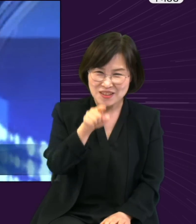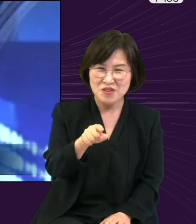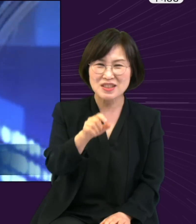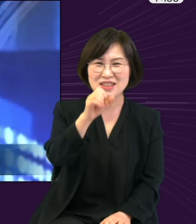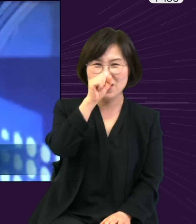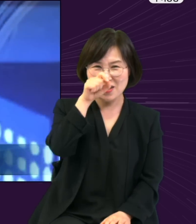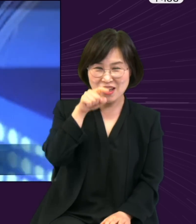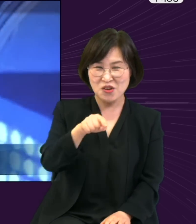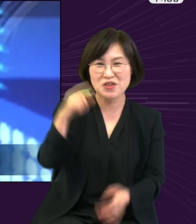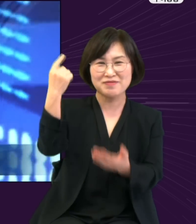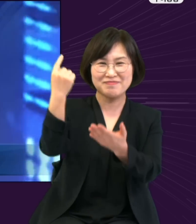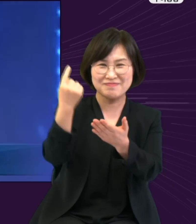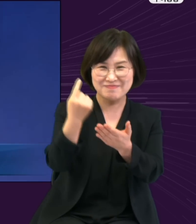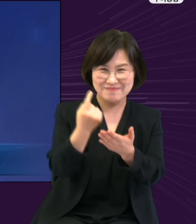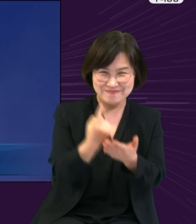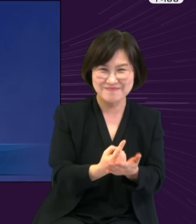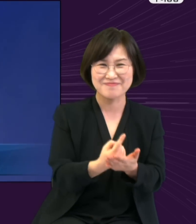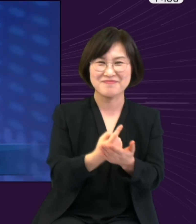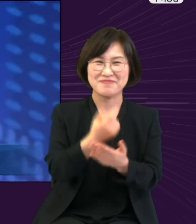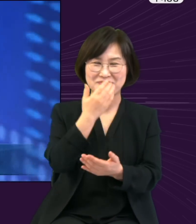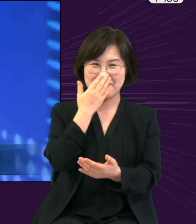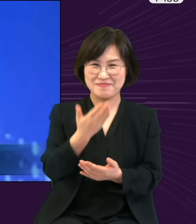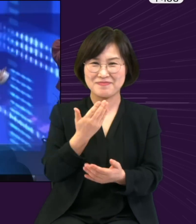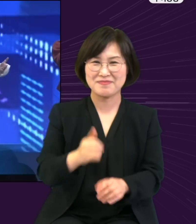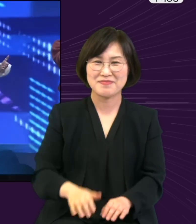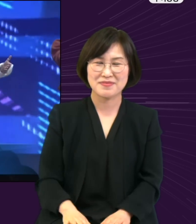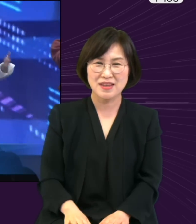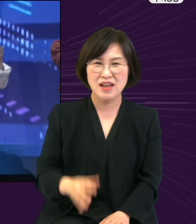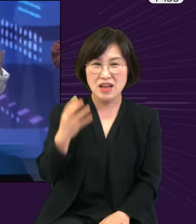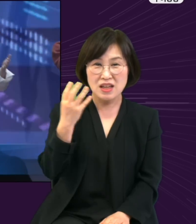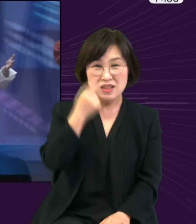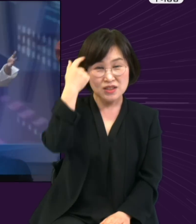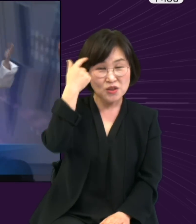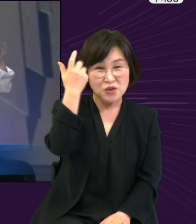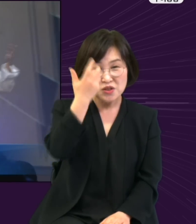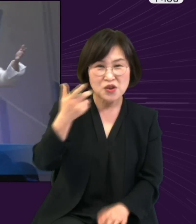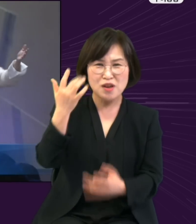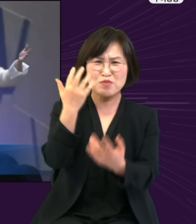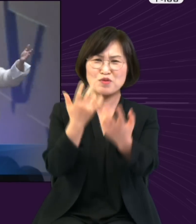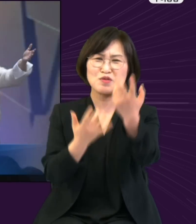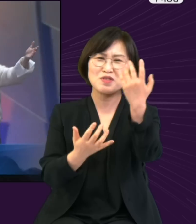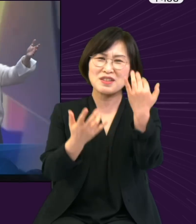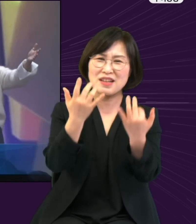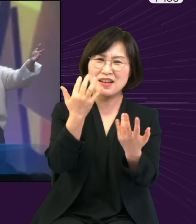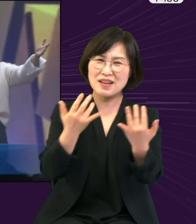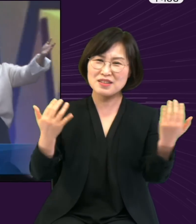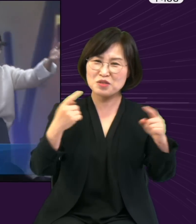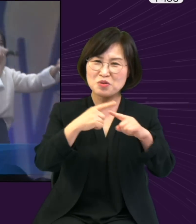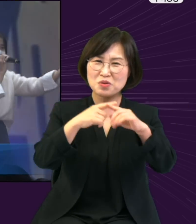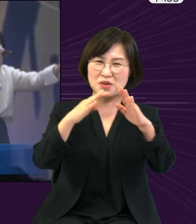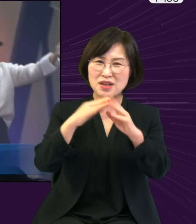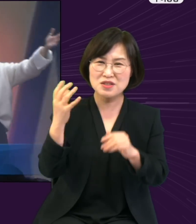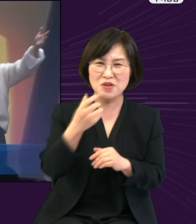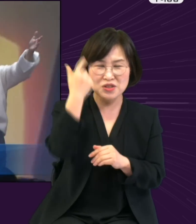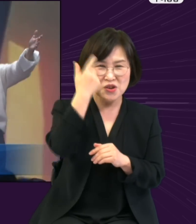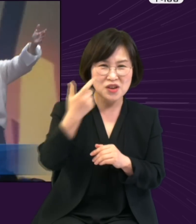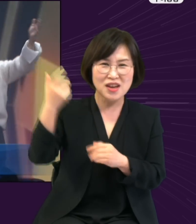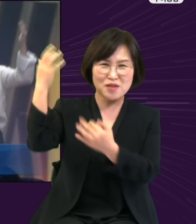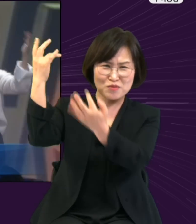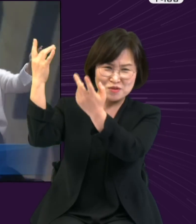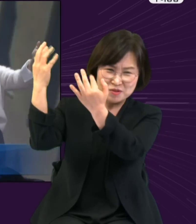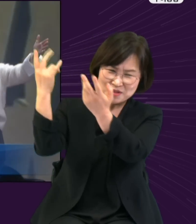여기 일어나네. 성령의 불타는 교회 성령의